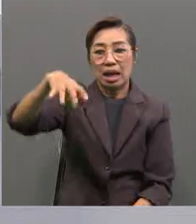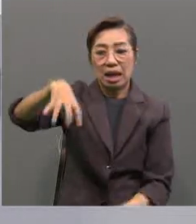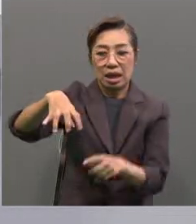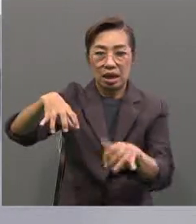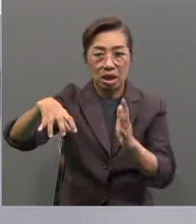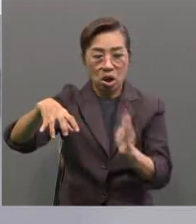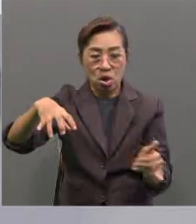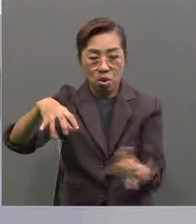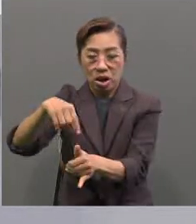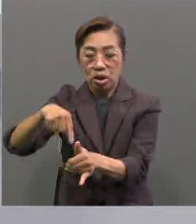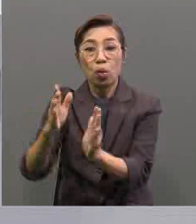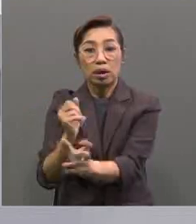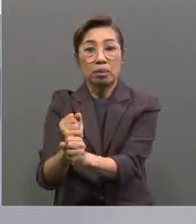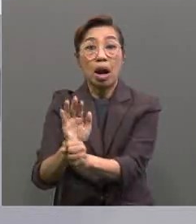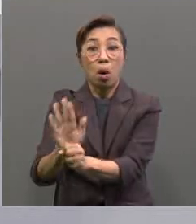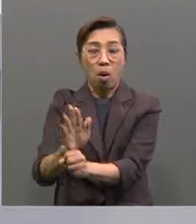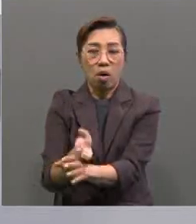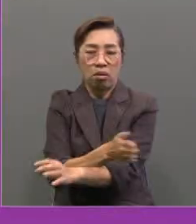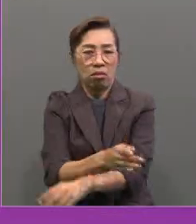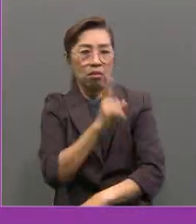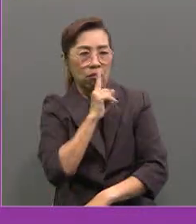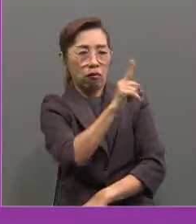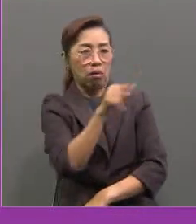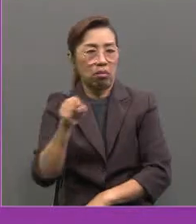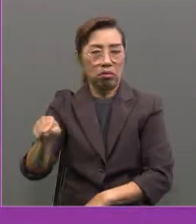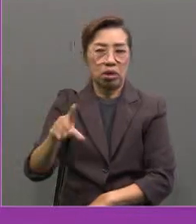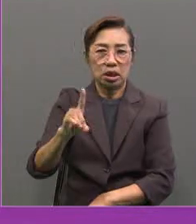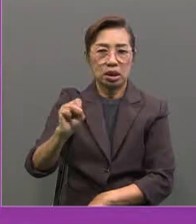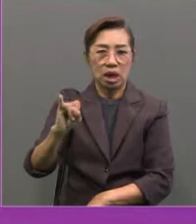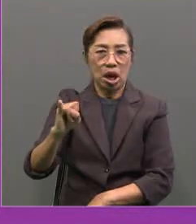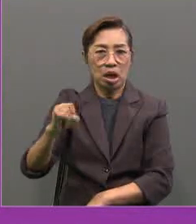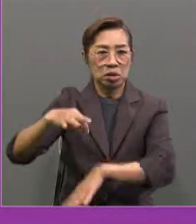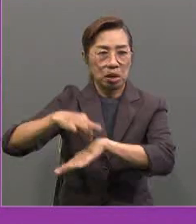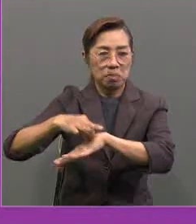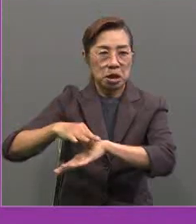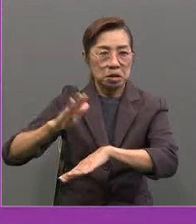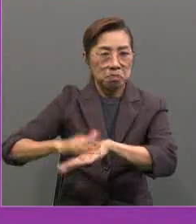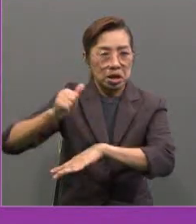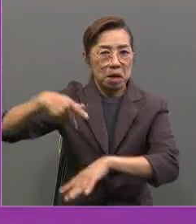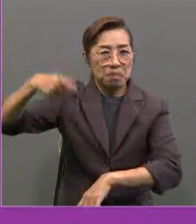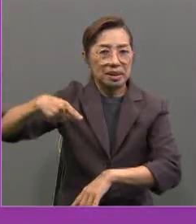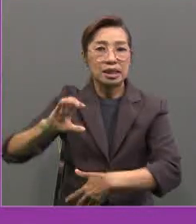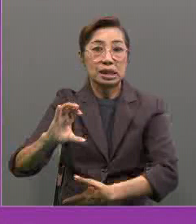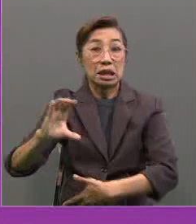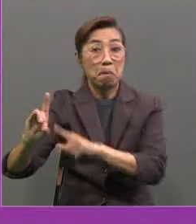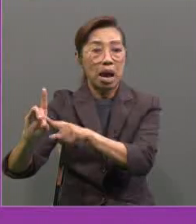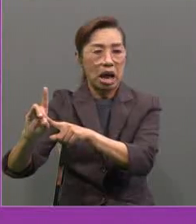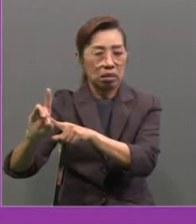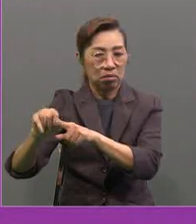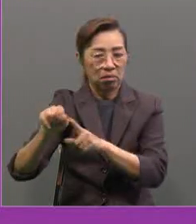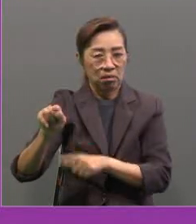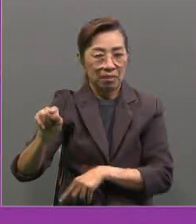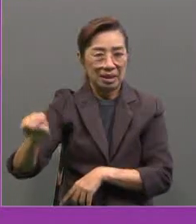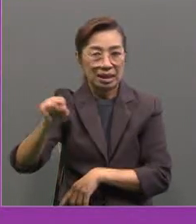ข้าร้องทุกข์นะครับหลังถูกข้าราชการ DSI เนี่ยระดับชำนาญการพิเศษหรือว่า48เนี่ยครับก่อเ